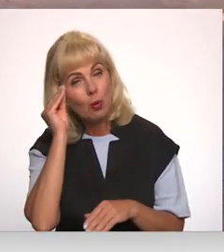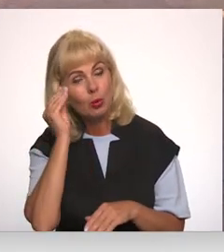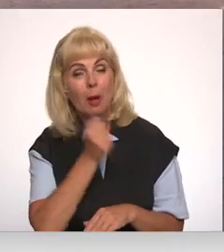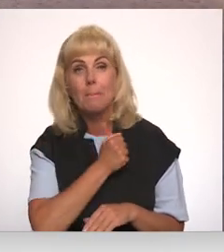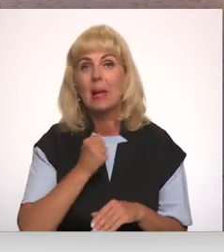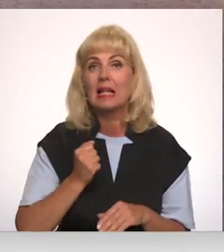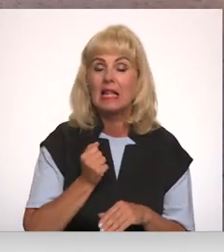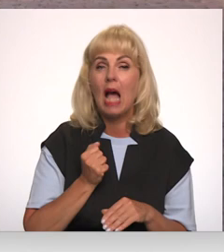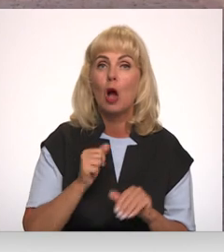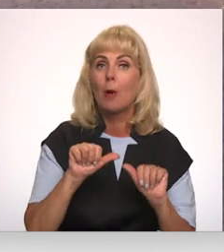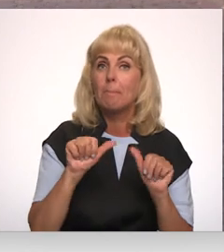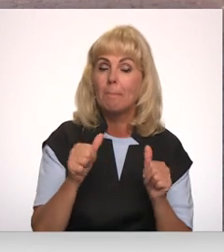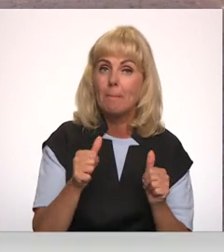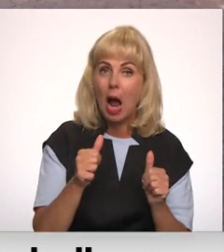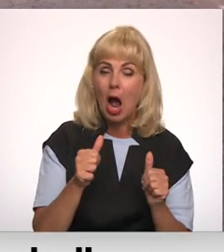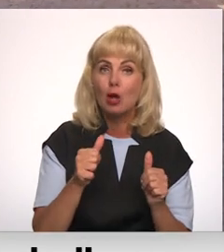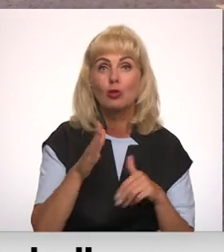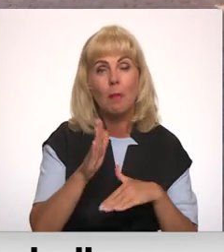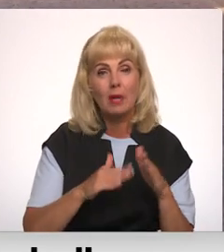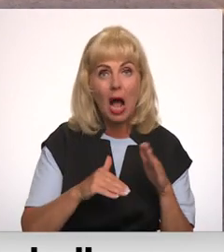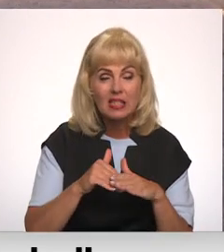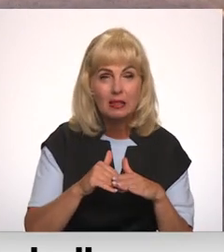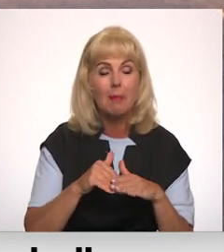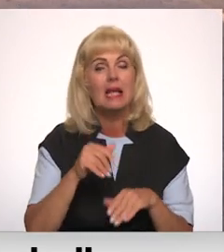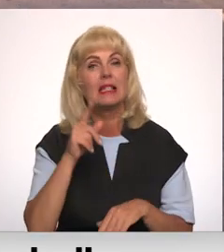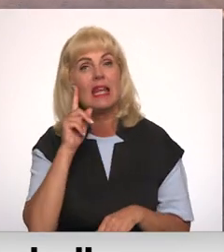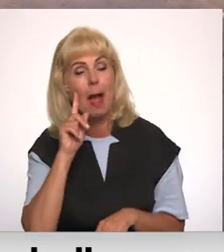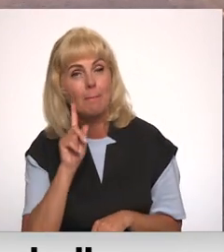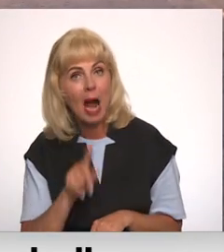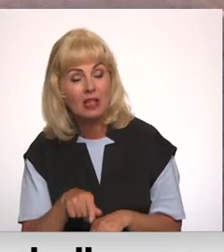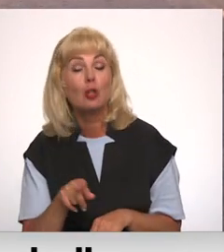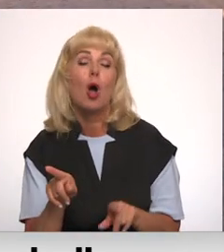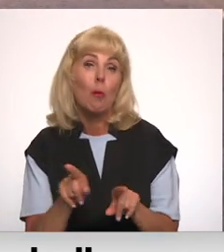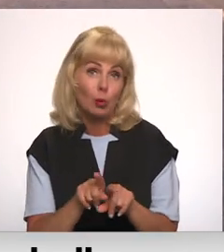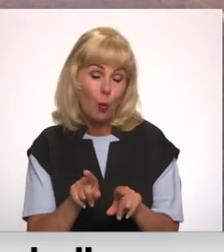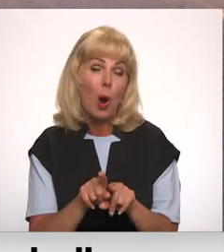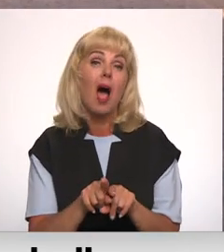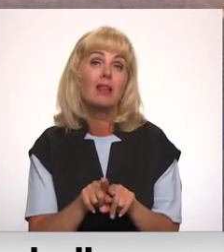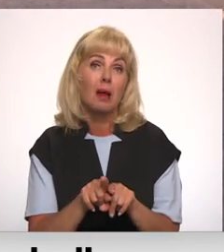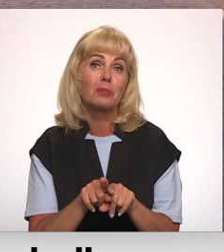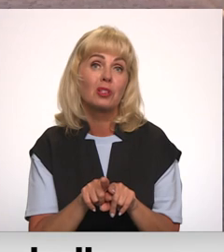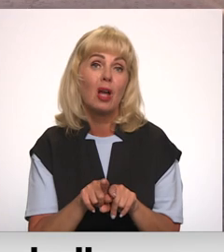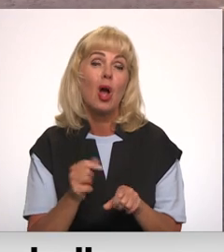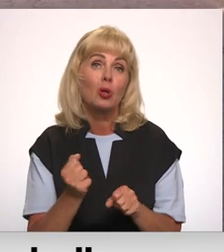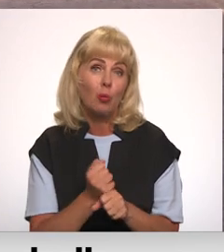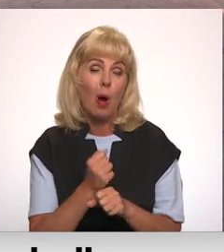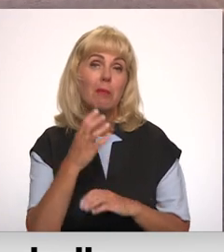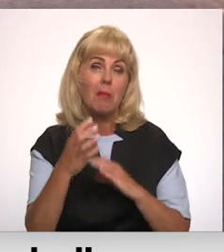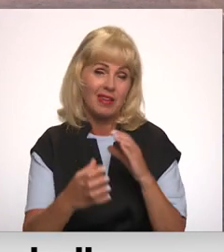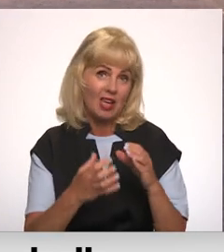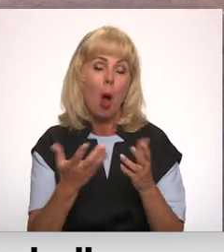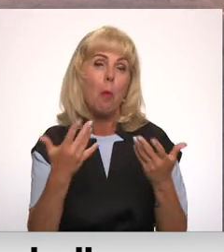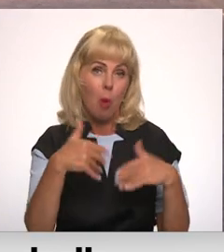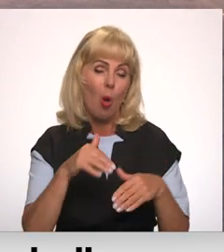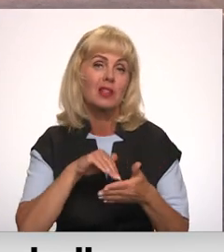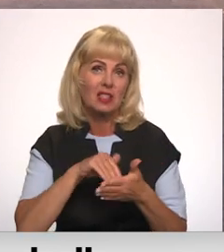mākslu, iegūt militārās iemaņas. Nu, un arī otrs faktors tas, kad tomēr tā visa ģeopolitiskā situācija ir